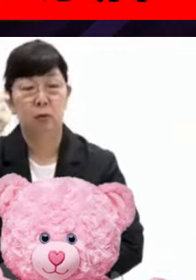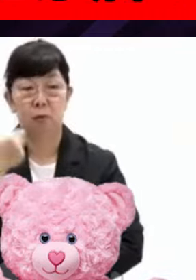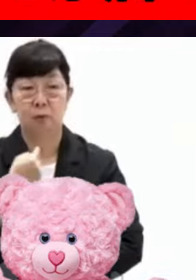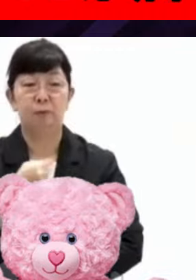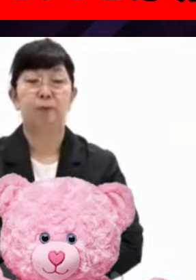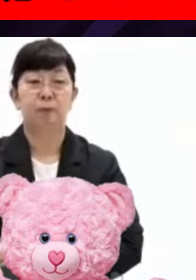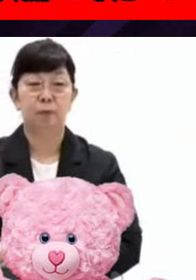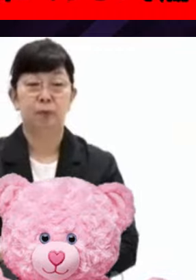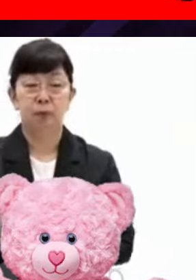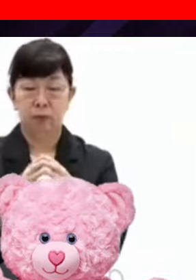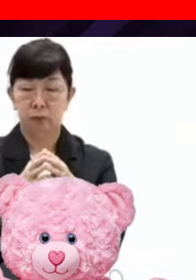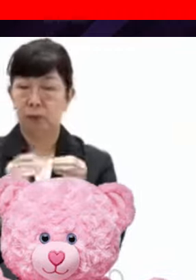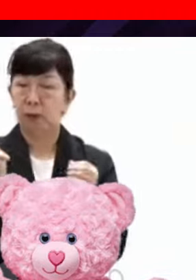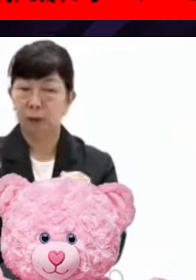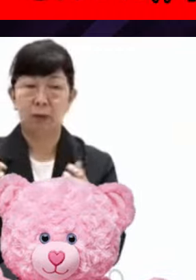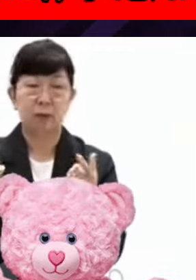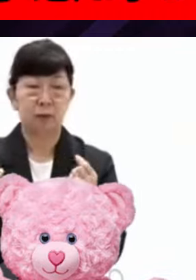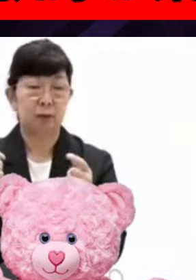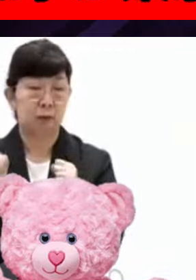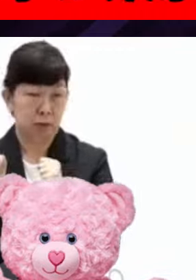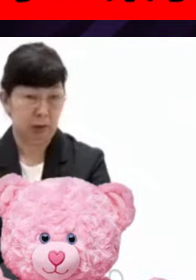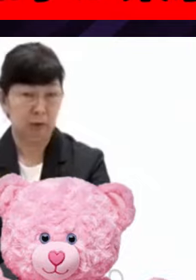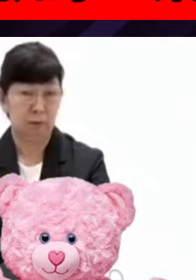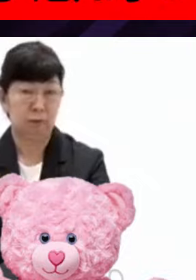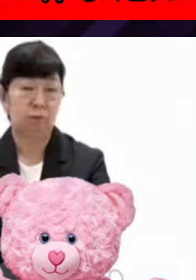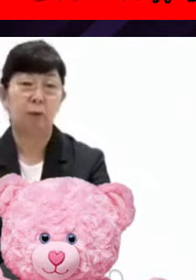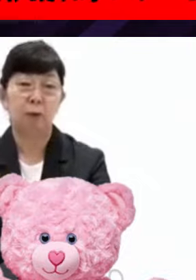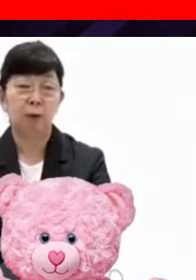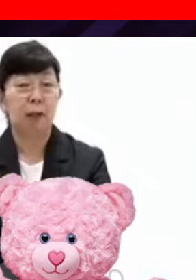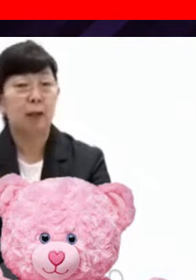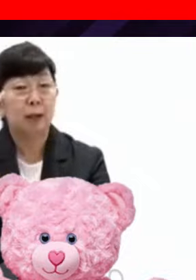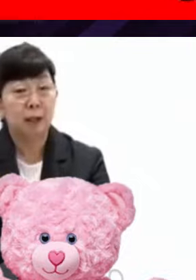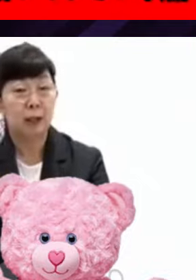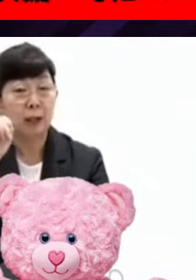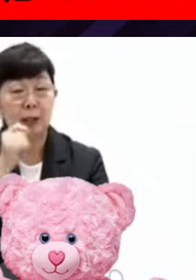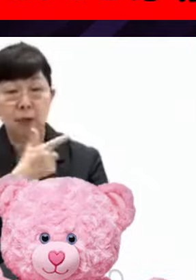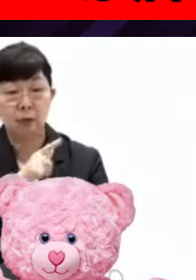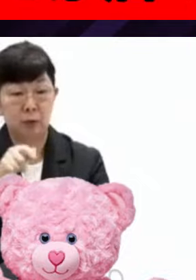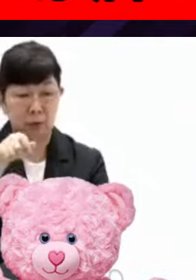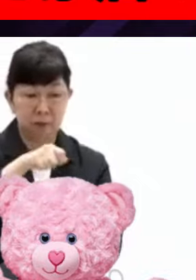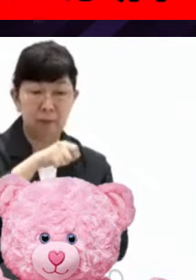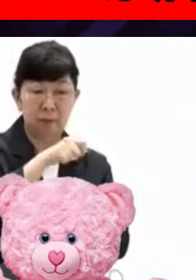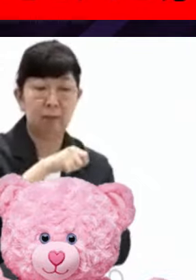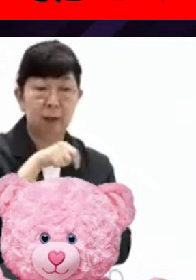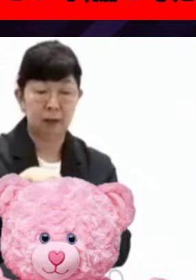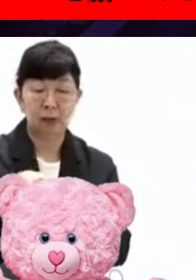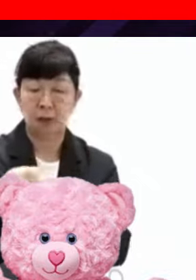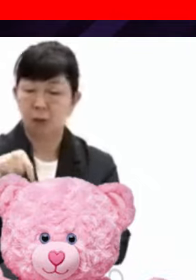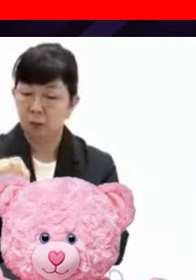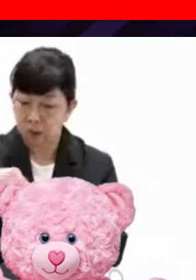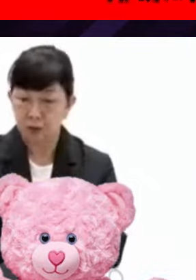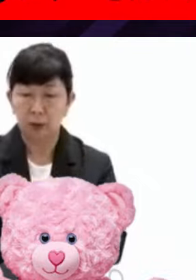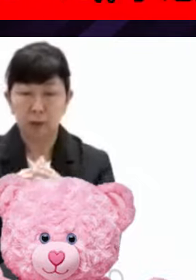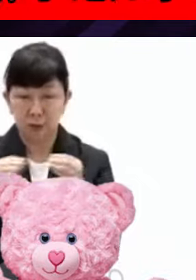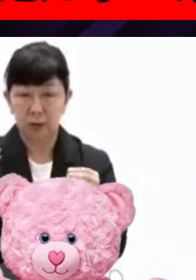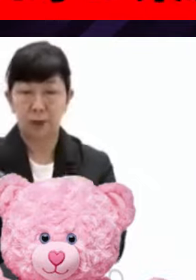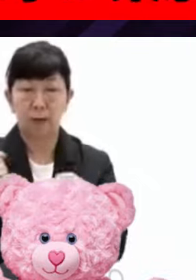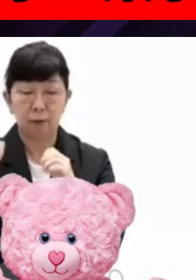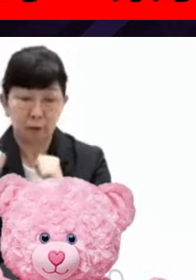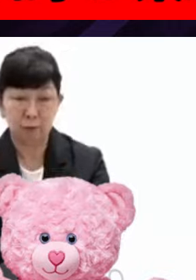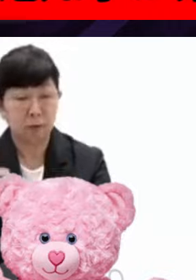ては国がしっかりやるべきということについてはですね、いろんな意見が出ましたけれども、そこは一致していたというふうに思います